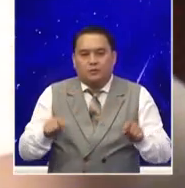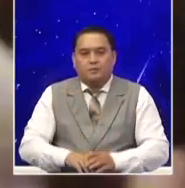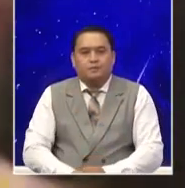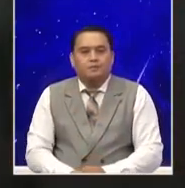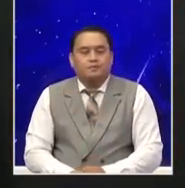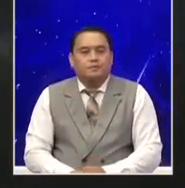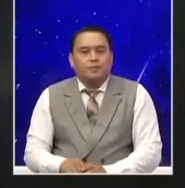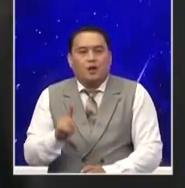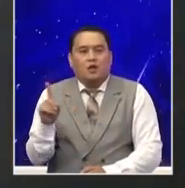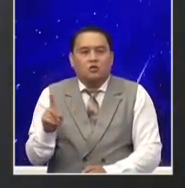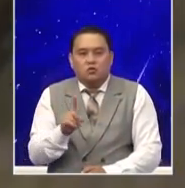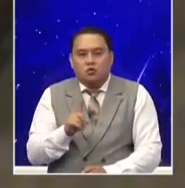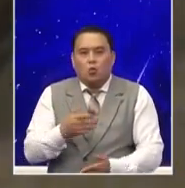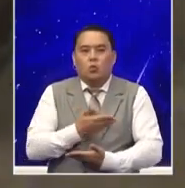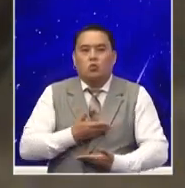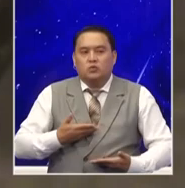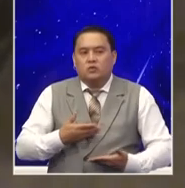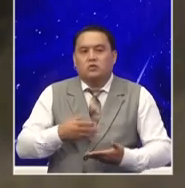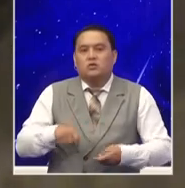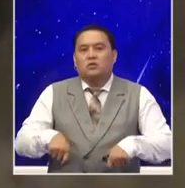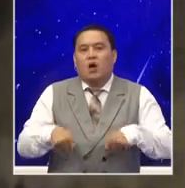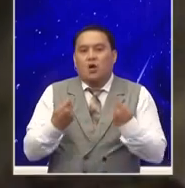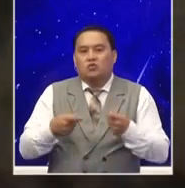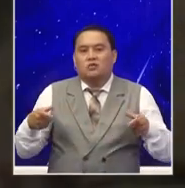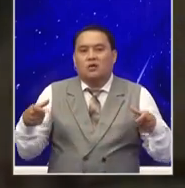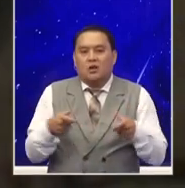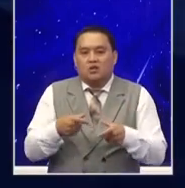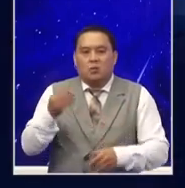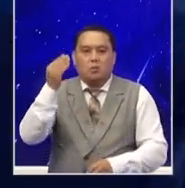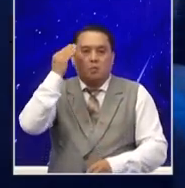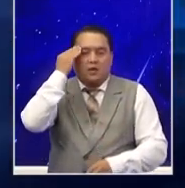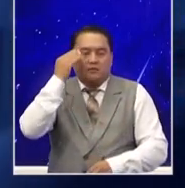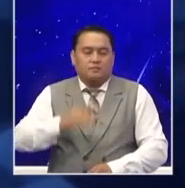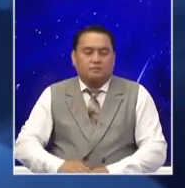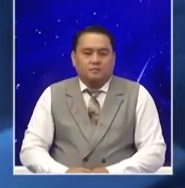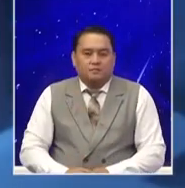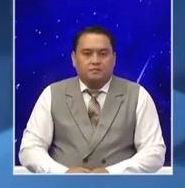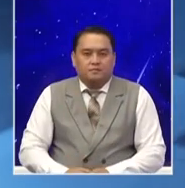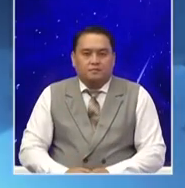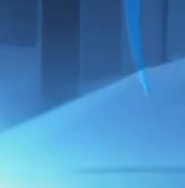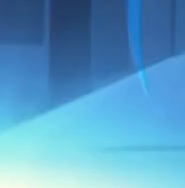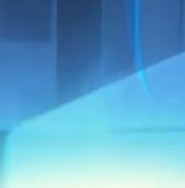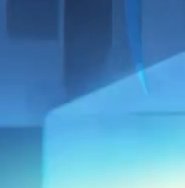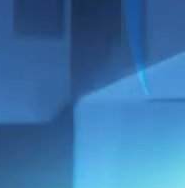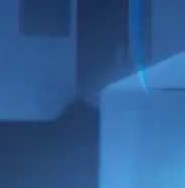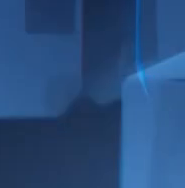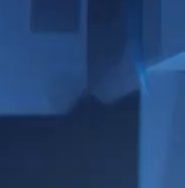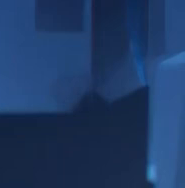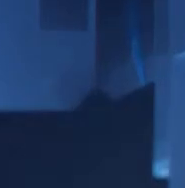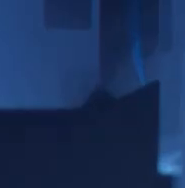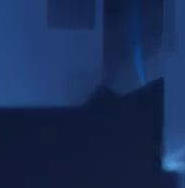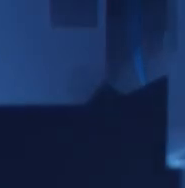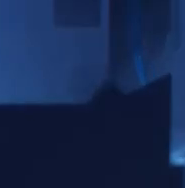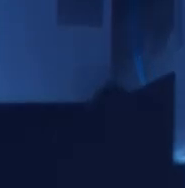понесут и за содержание секс-притонов, и за нарушение карантинных мер. Антон Хатиновский, телеканал ЖТСУ, при содействии пресс-службы